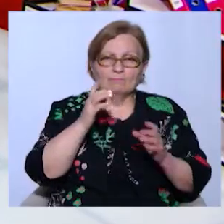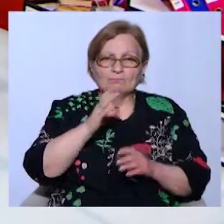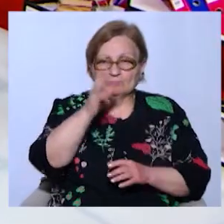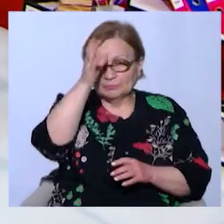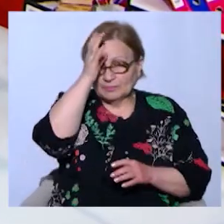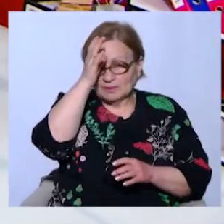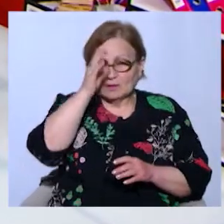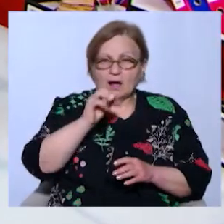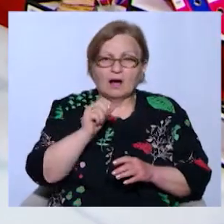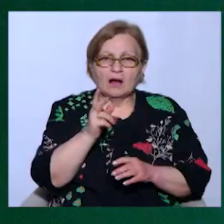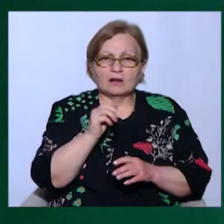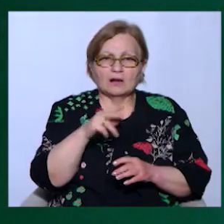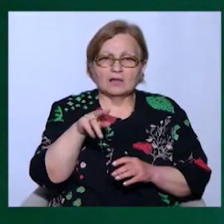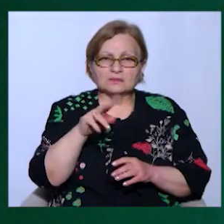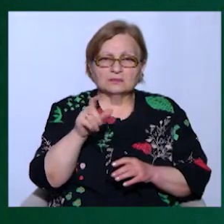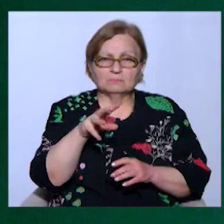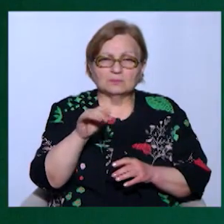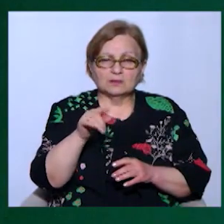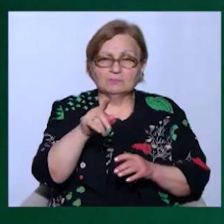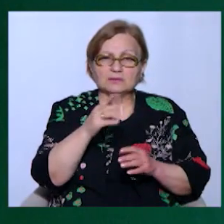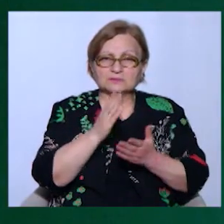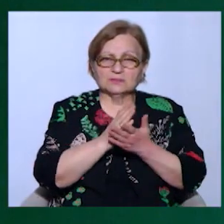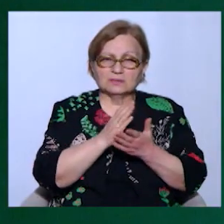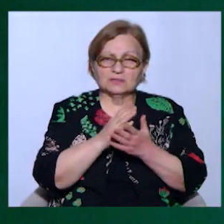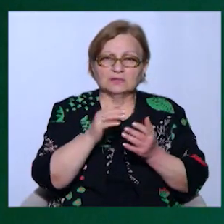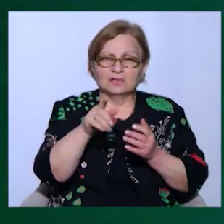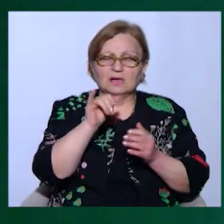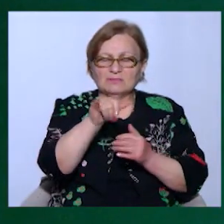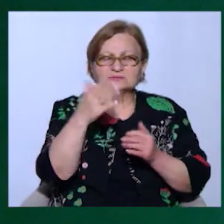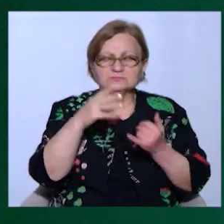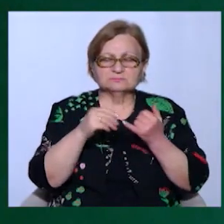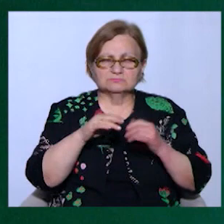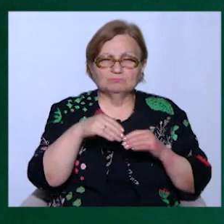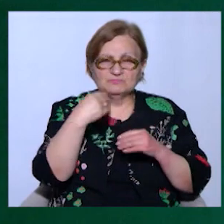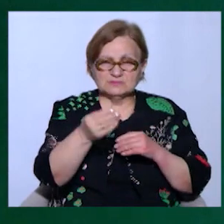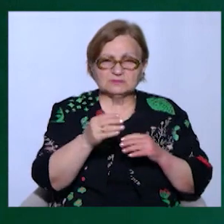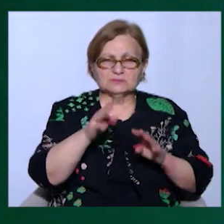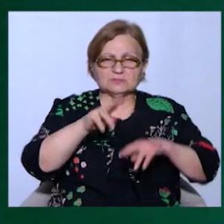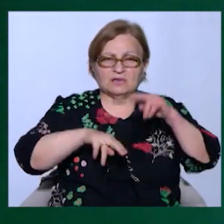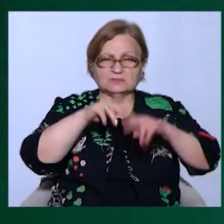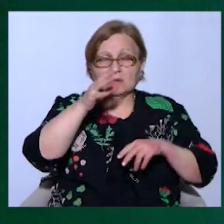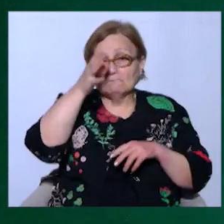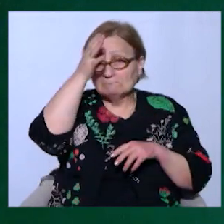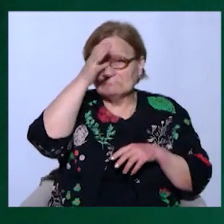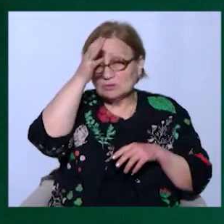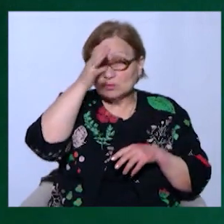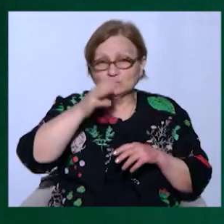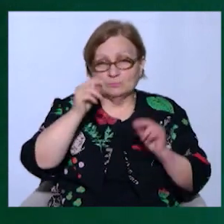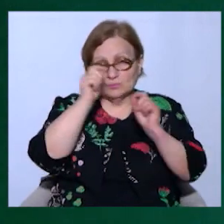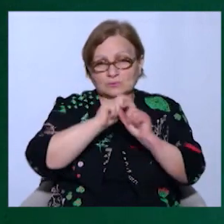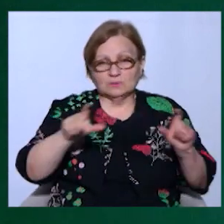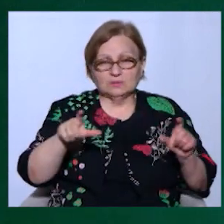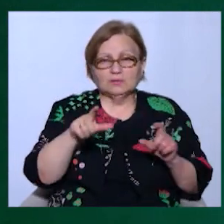მიწის ნაკვეთი მისცეს მას, მან შემოფარგლა და გააკეთა ფილოსოფიური სკოლა. და ასეთი საინტერესო რამე ეწერა